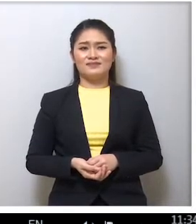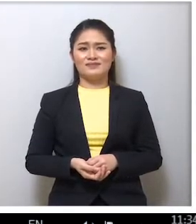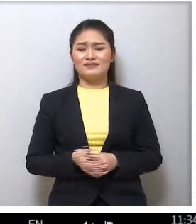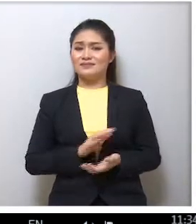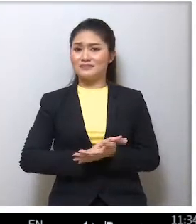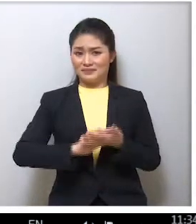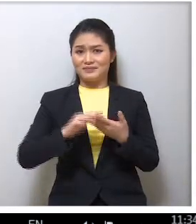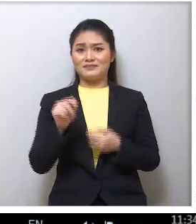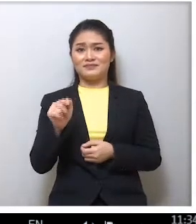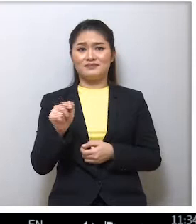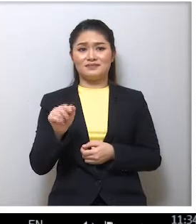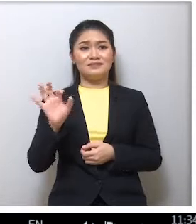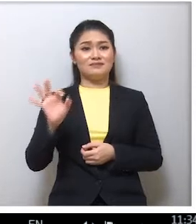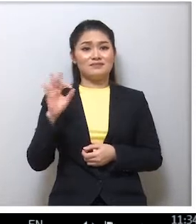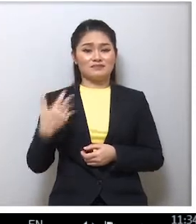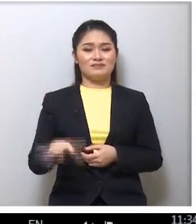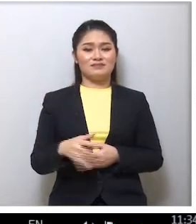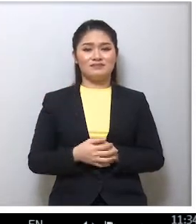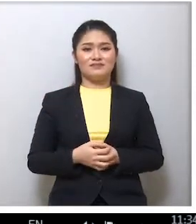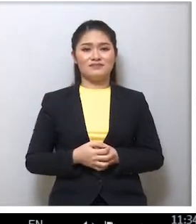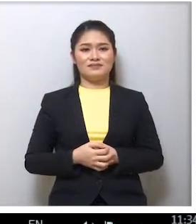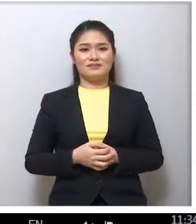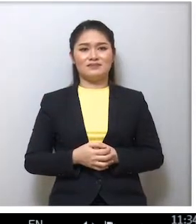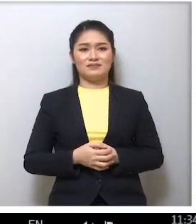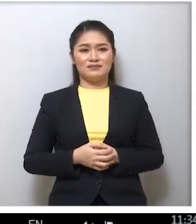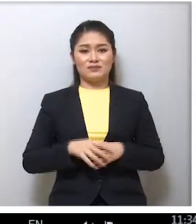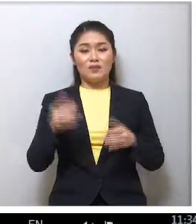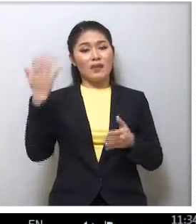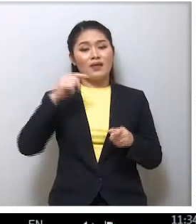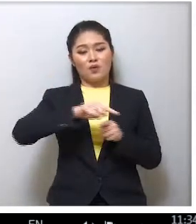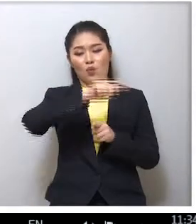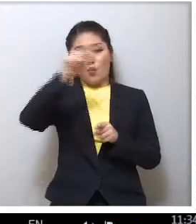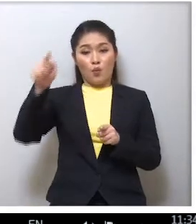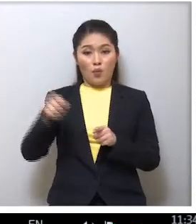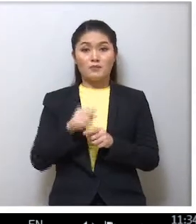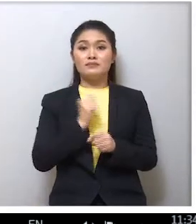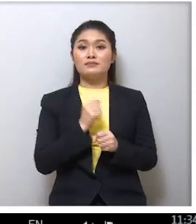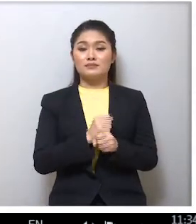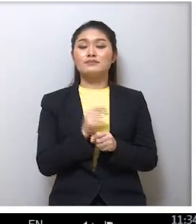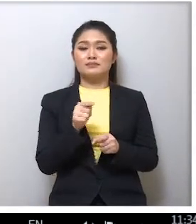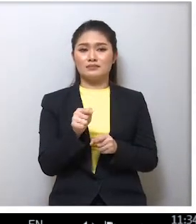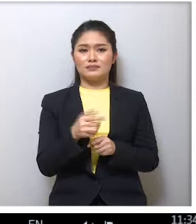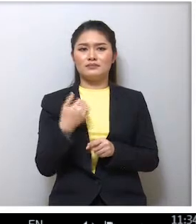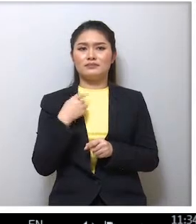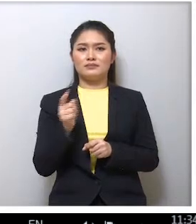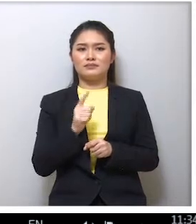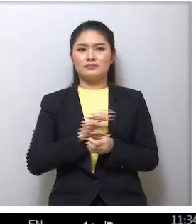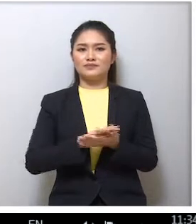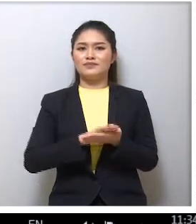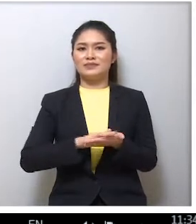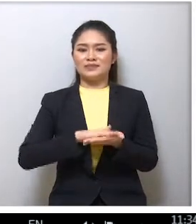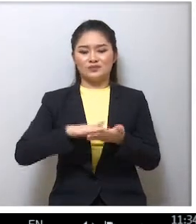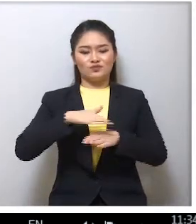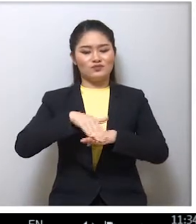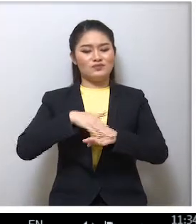พอขึ้น extrude เสร็จแล้วนะครับไอ้ทรงกลมของเราที่เราทำขึ้นเมื่อกี้เนี่ยก็จะมีพื้นผิวขึ้นมาทัน